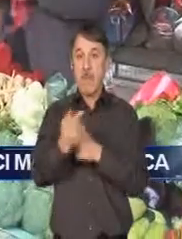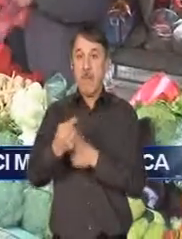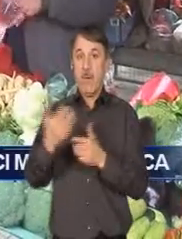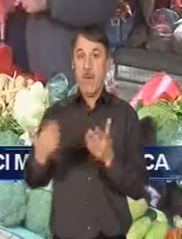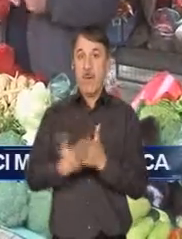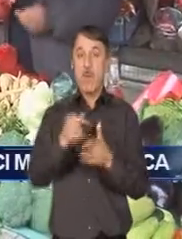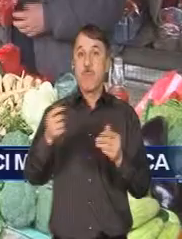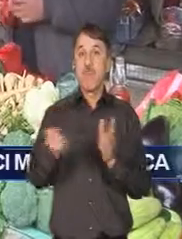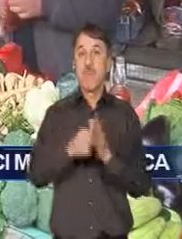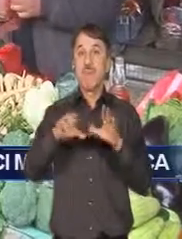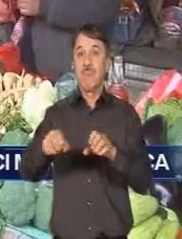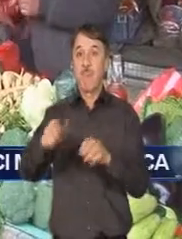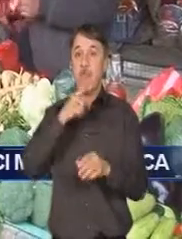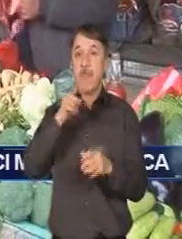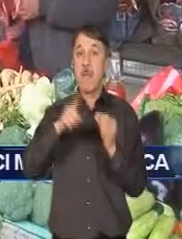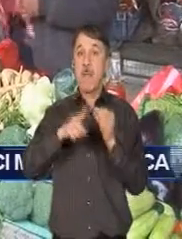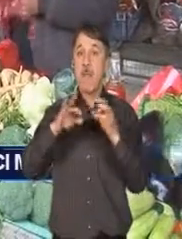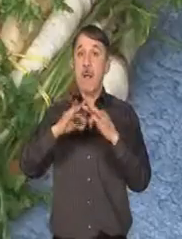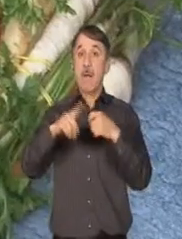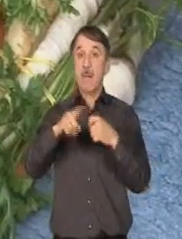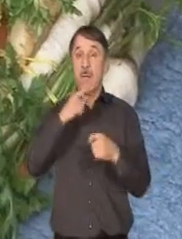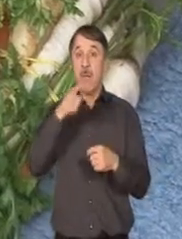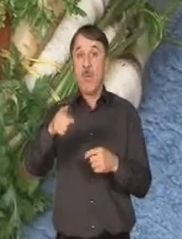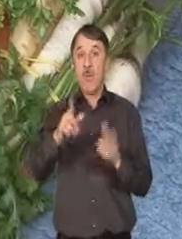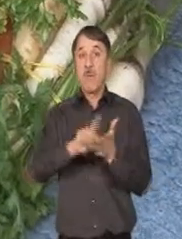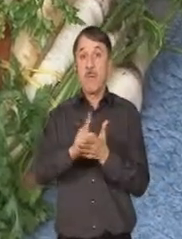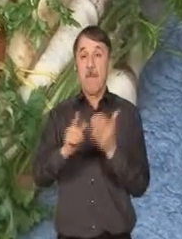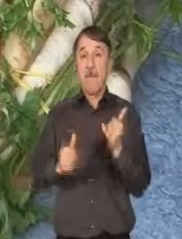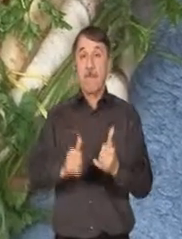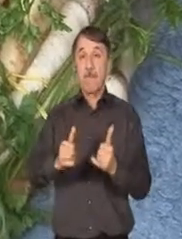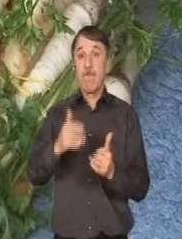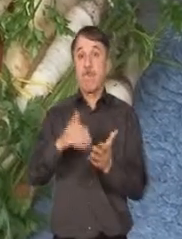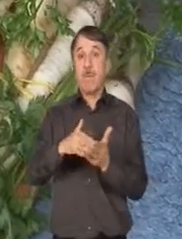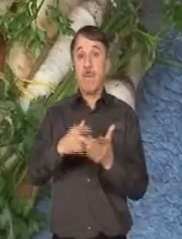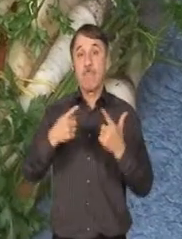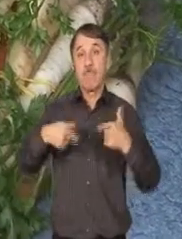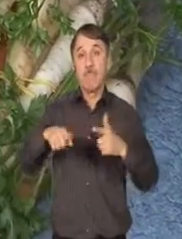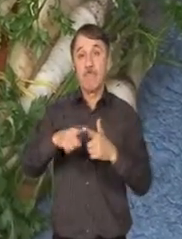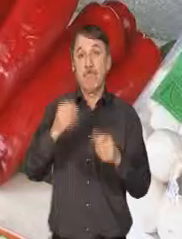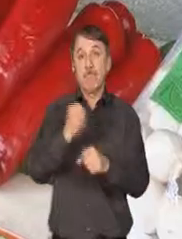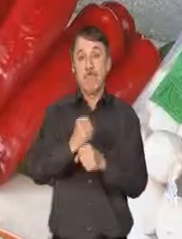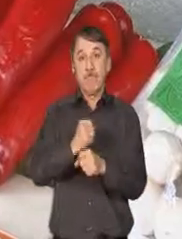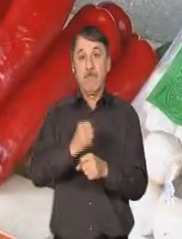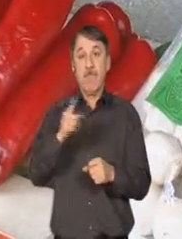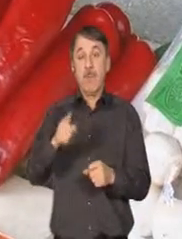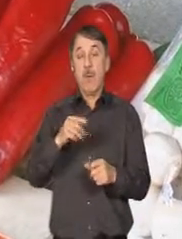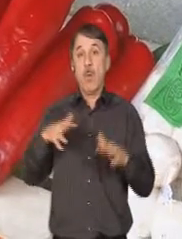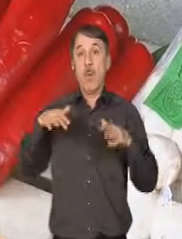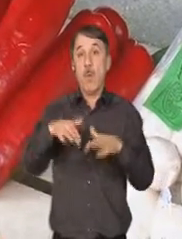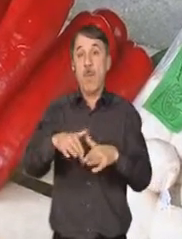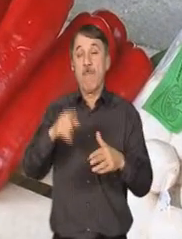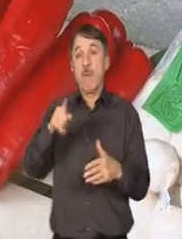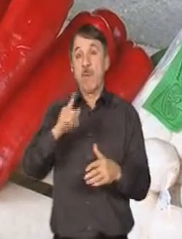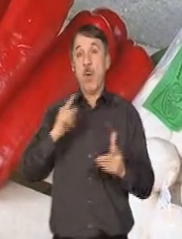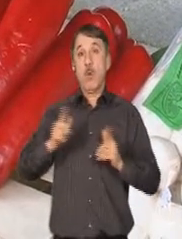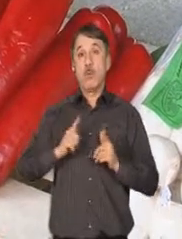se ni prodavci ni kupci. Ipak, prodavci kažu da je promet u januaru bio loš, a pošto je sezona praznika za nama, pitali smo